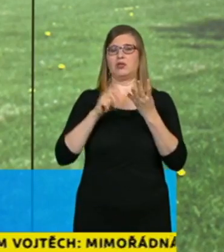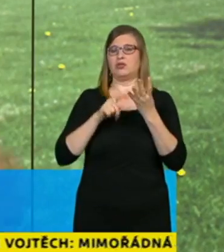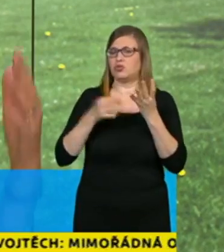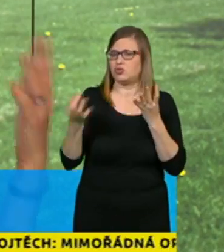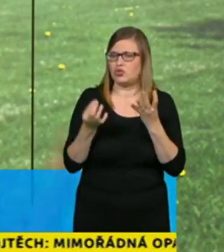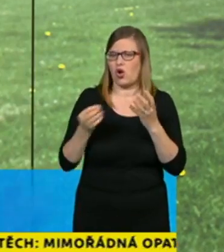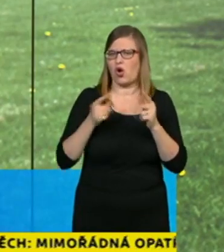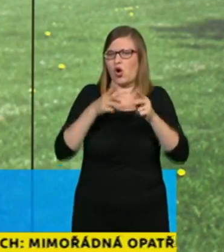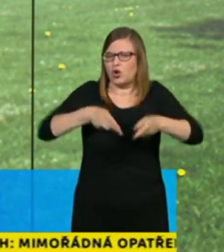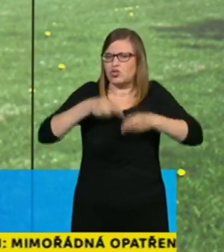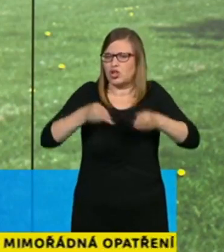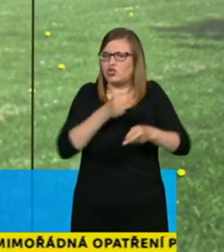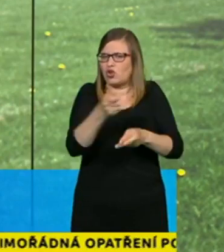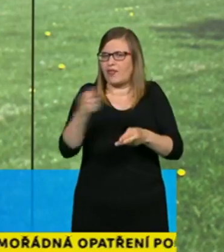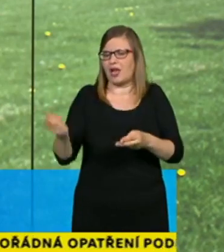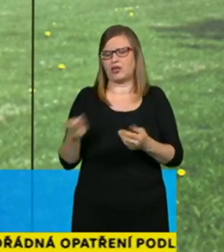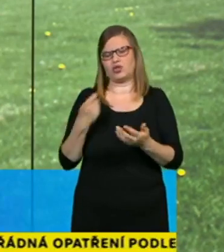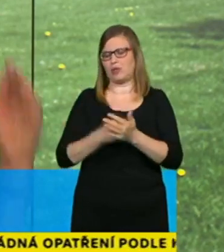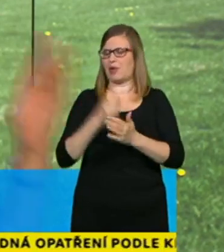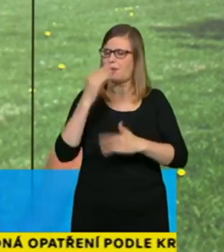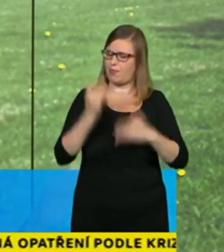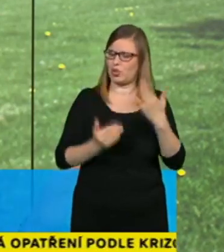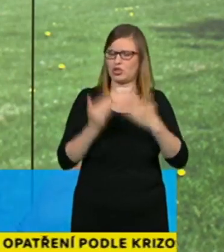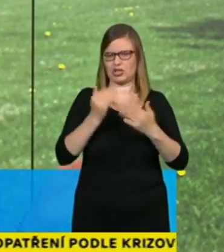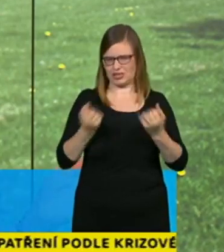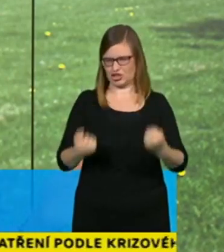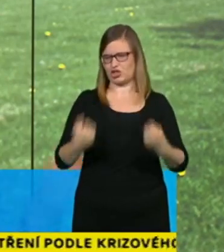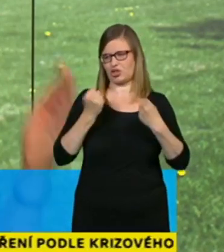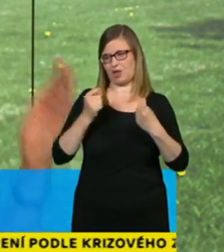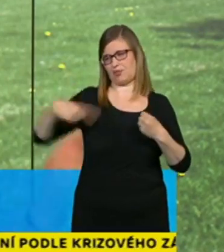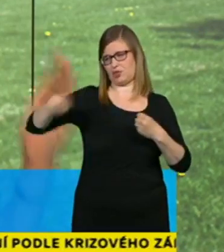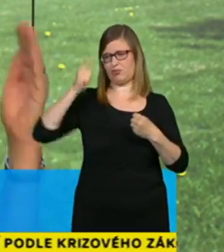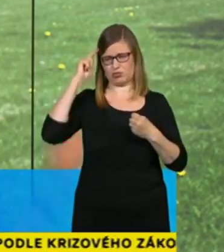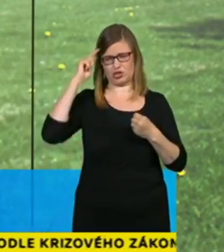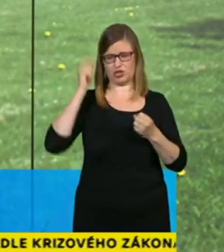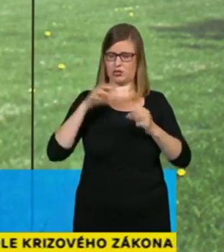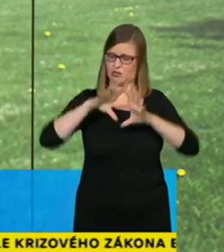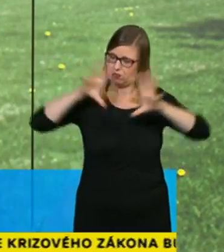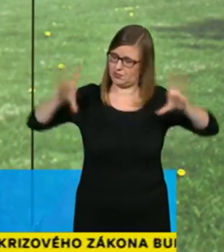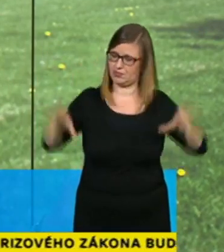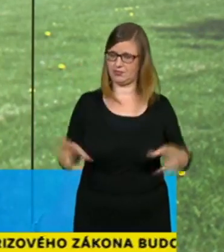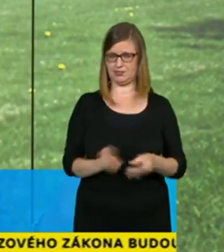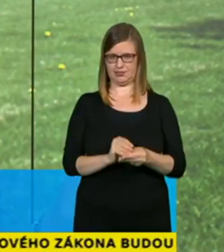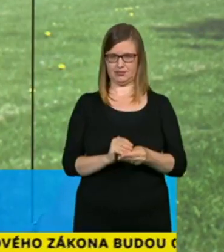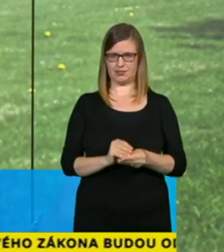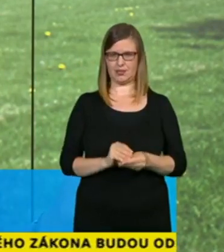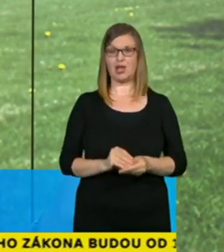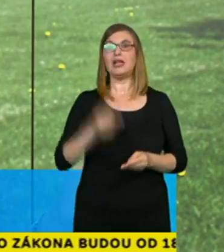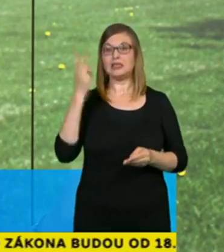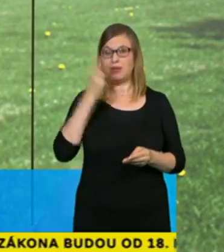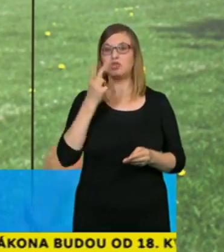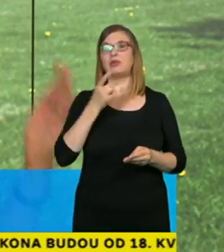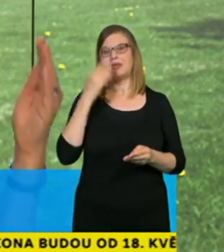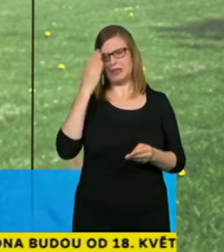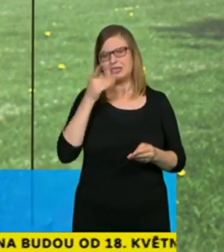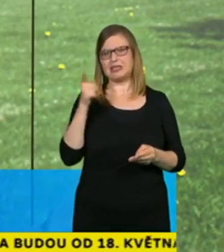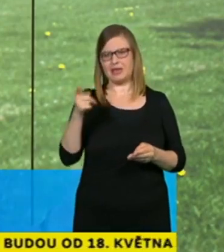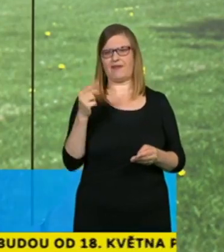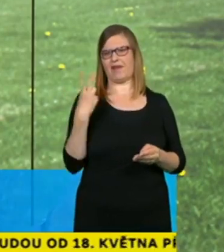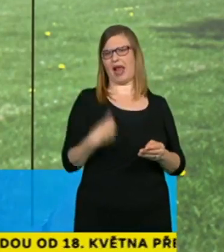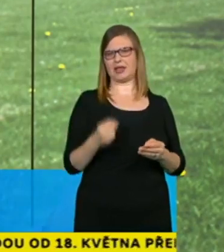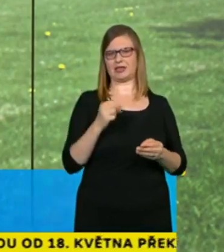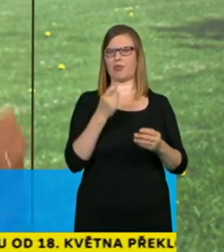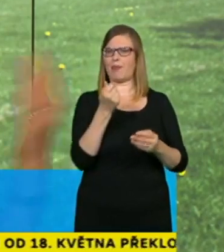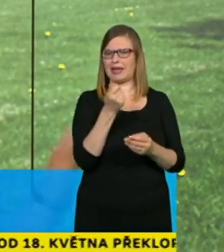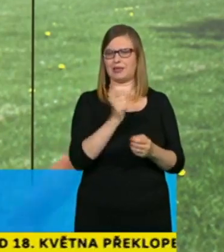a my to upřesňujeme neustále na stránkách. Je to důležité. Je důležitá ta rychlá přímá pomoc, tím já souhlasím. Proto třeba